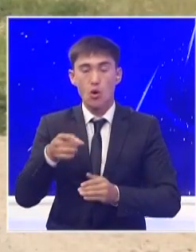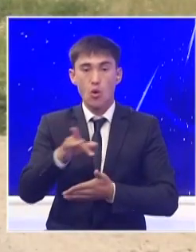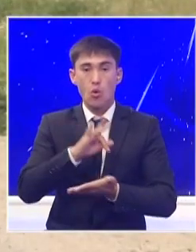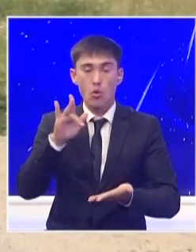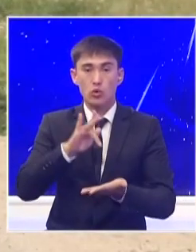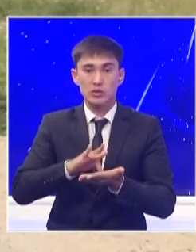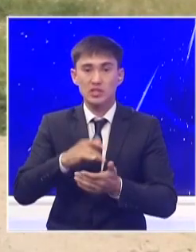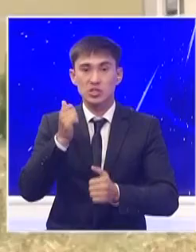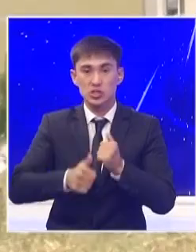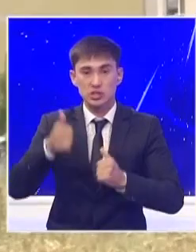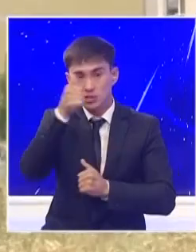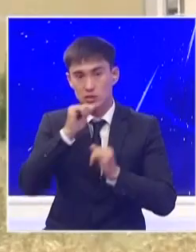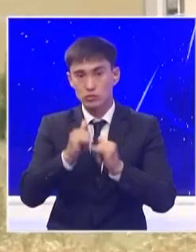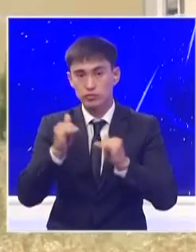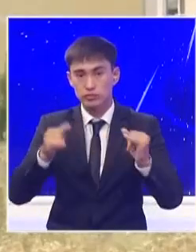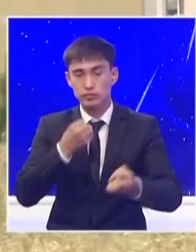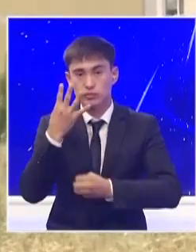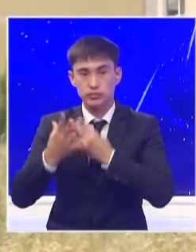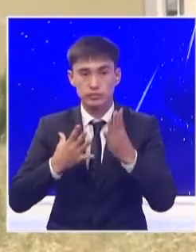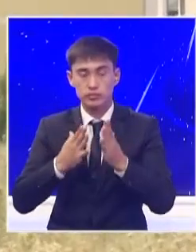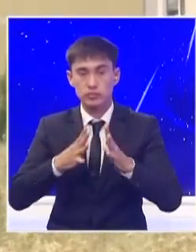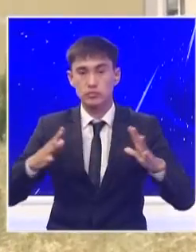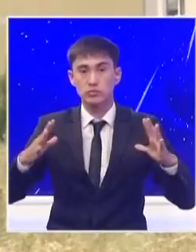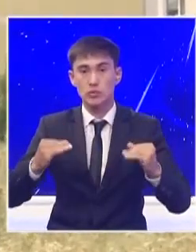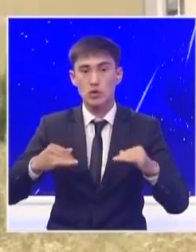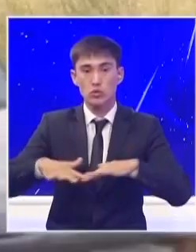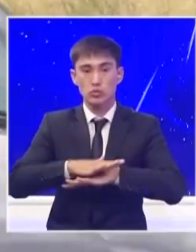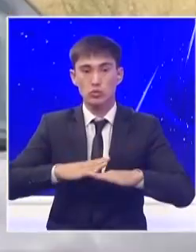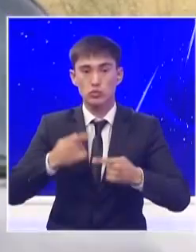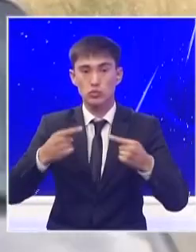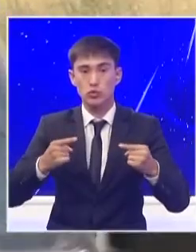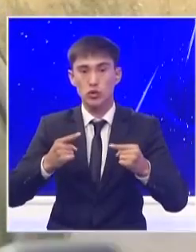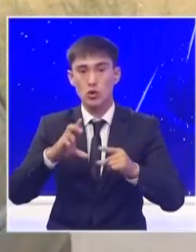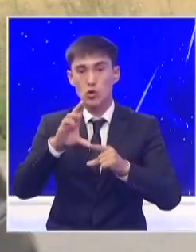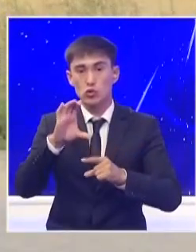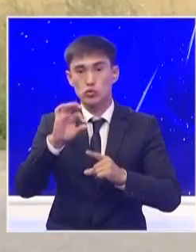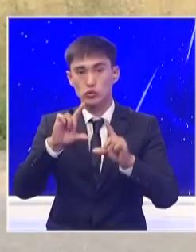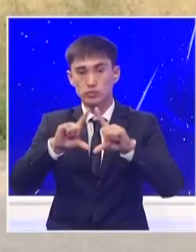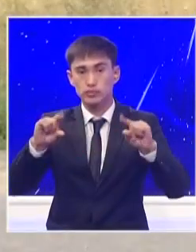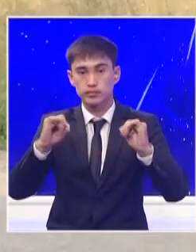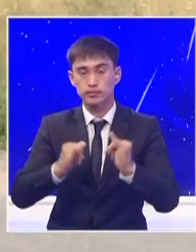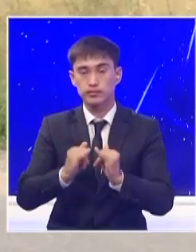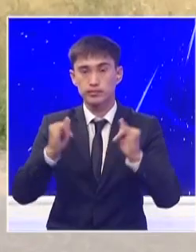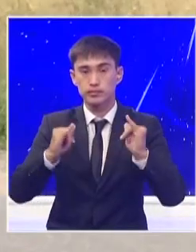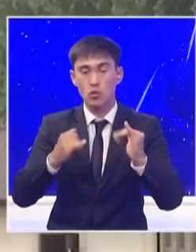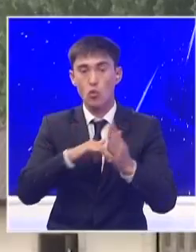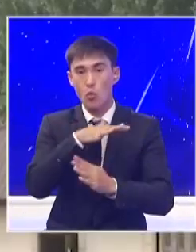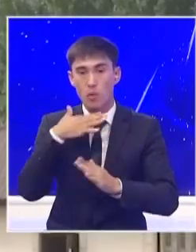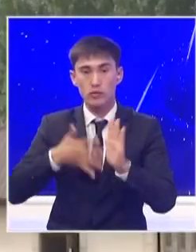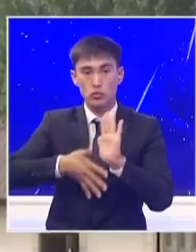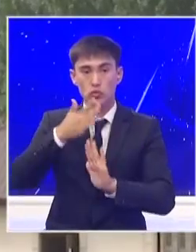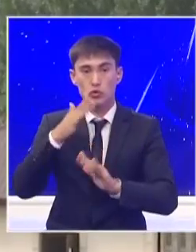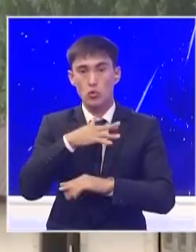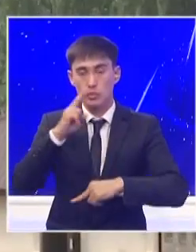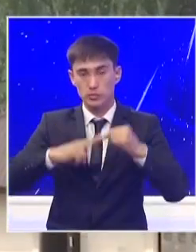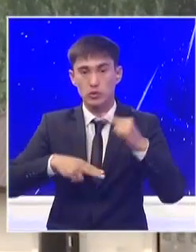жыл сайын гүлденіп, көркейіп келеді. Ауқымы кеңейіп, тұрғын үйлер мен түрлі әлеуметтік нысандар бой көтеруде. Болашақта көп қабатты үйлер тағы да